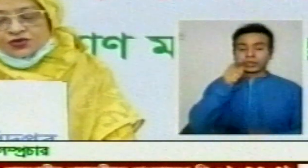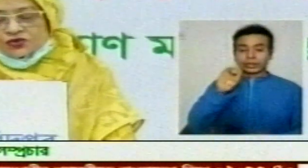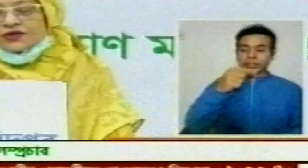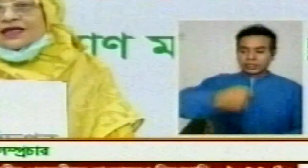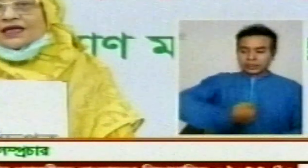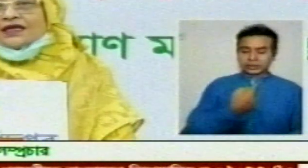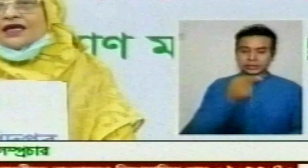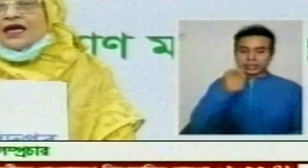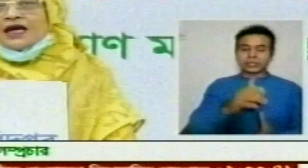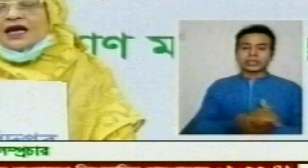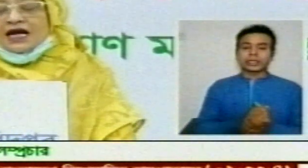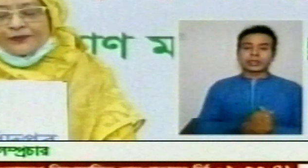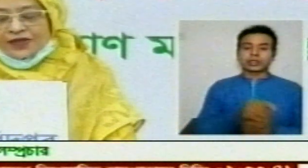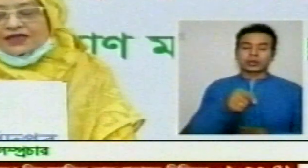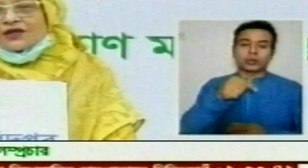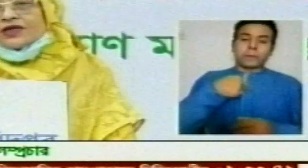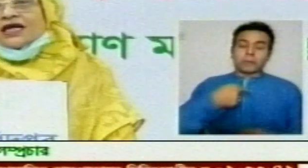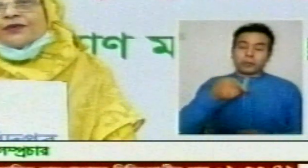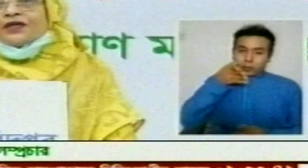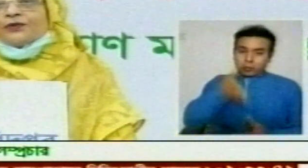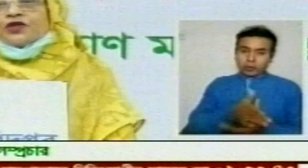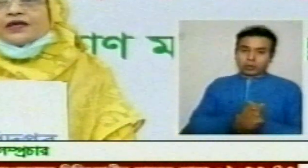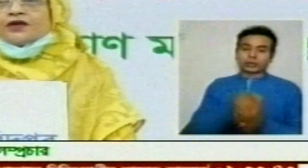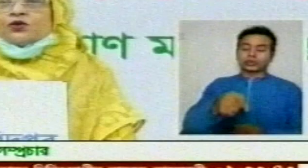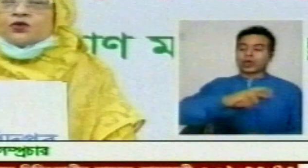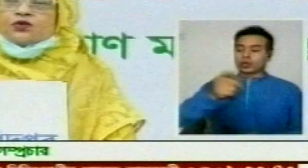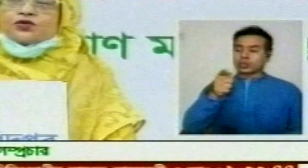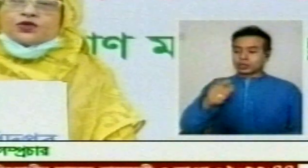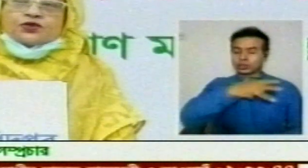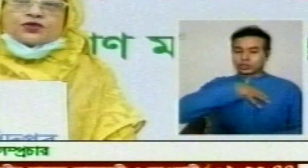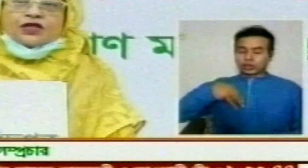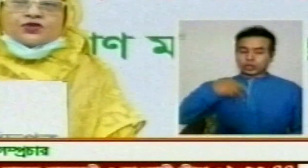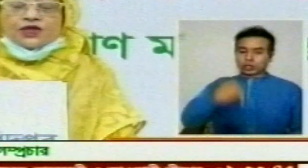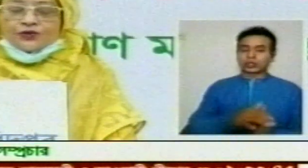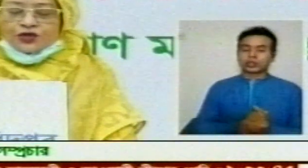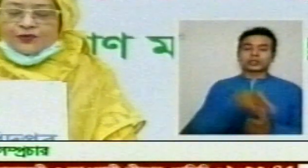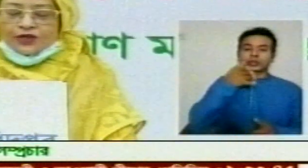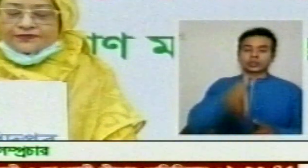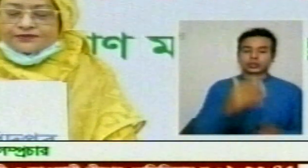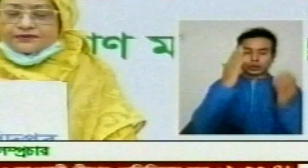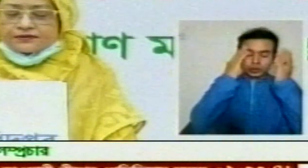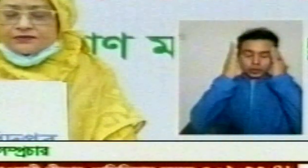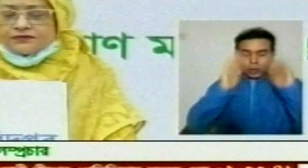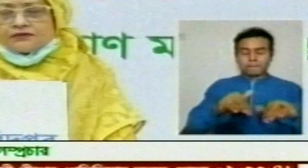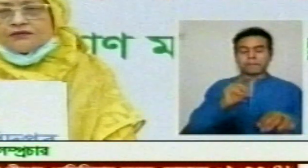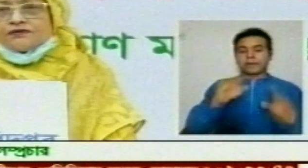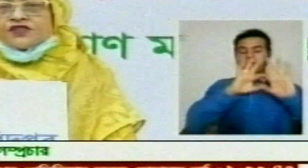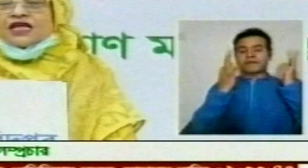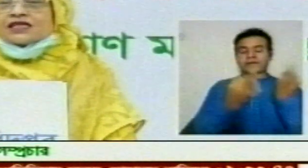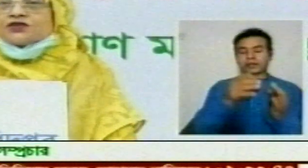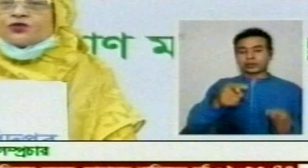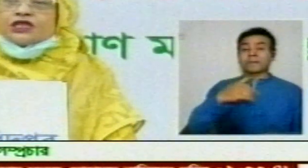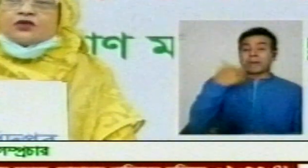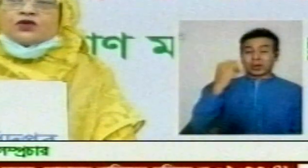আপনারা সচেতন থাকেন, আপনার কারণে আপনার পরিবারের অন্য কোনো সদস্য না ঝুঁকির মধ্যে পড়ে।